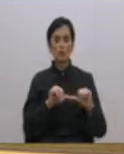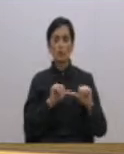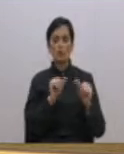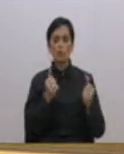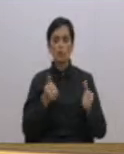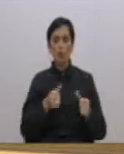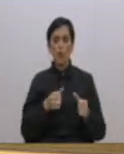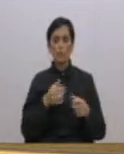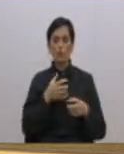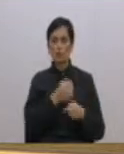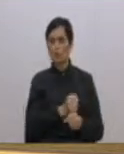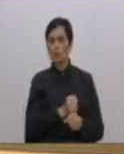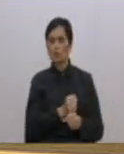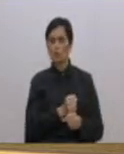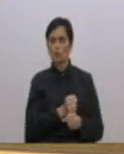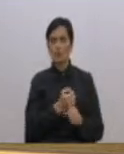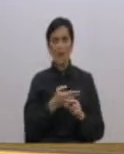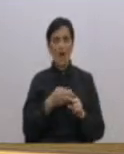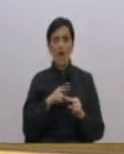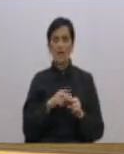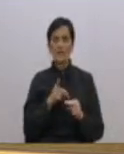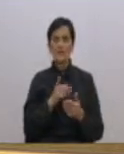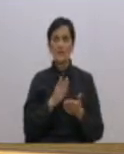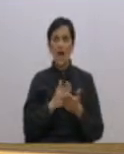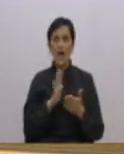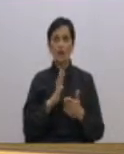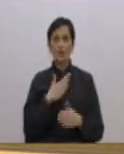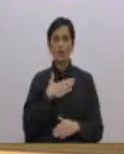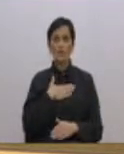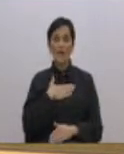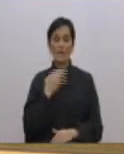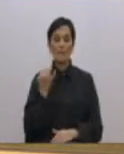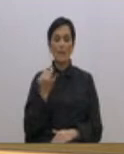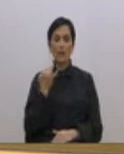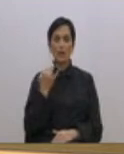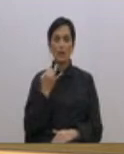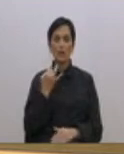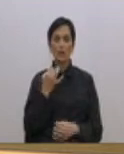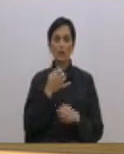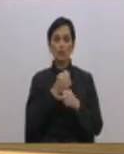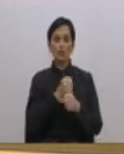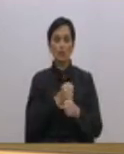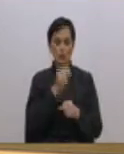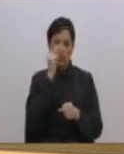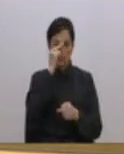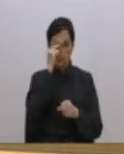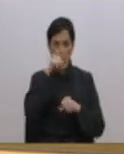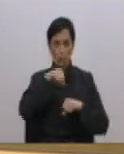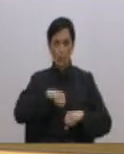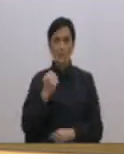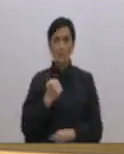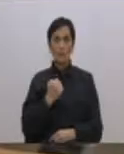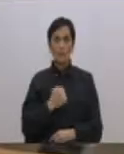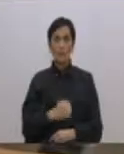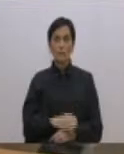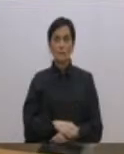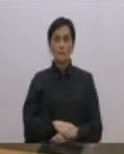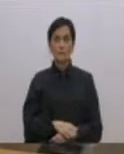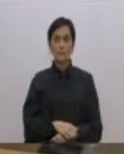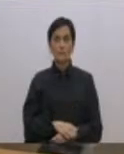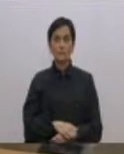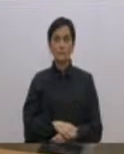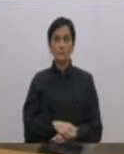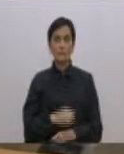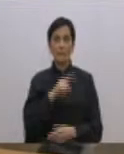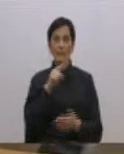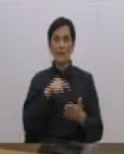უკიდურესად შეზღუდული ყოველ შემთხვევაში, იმიტომ რომ ეს არ არის რეალურად ის, რაც ჩვენ ინტერესში არის, რომ შეუზღუდოთ სწავლაზე უფლება პატიმარს. Მადლობა.